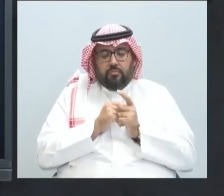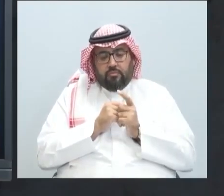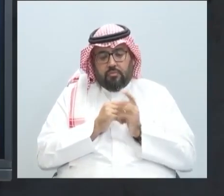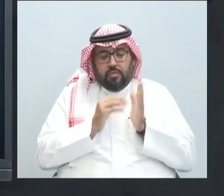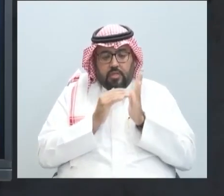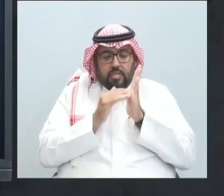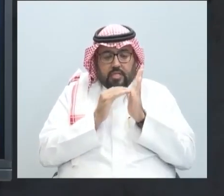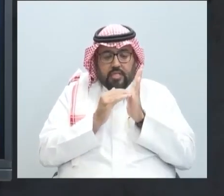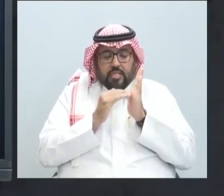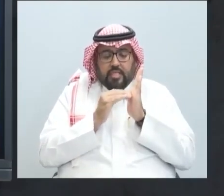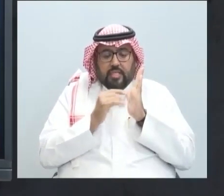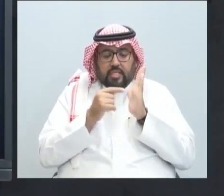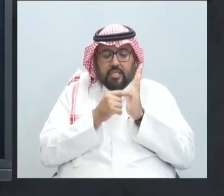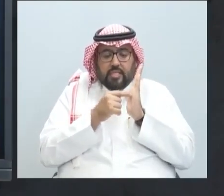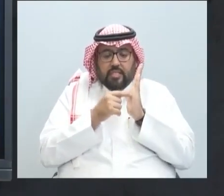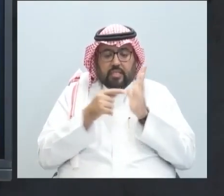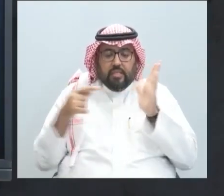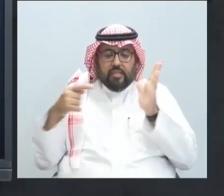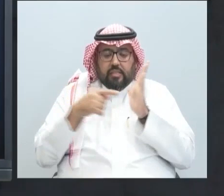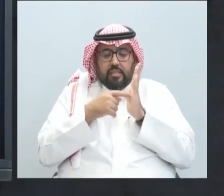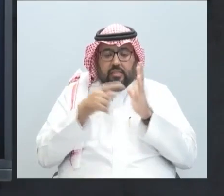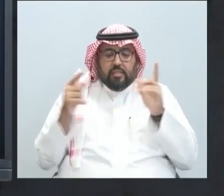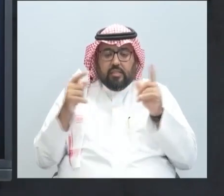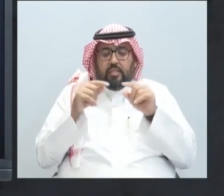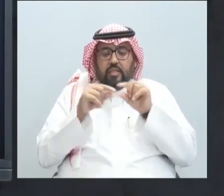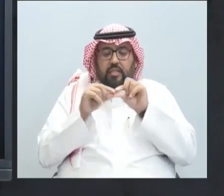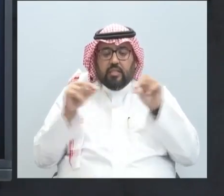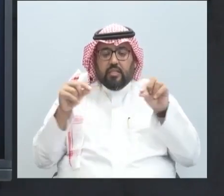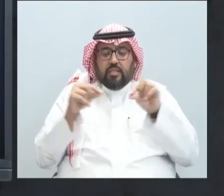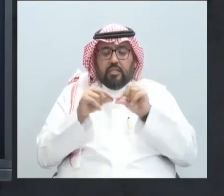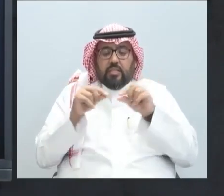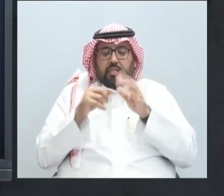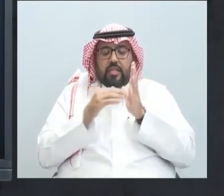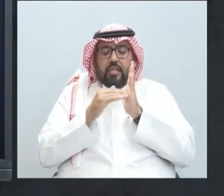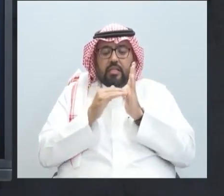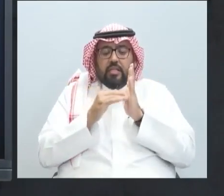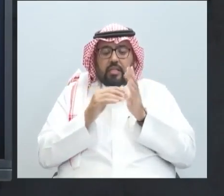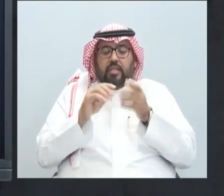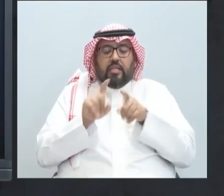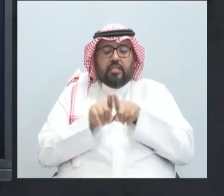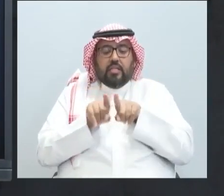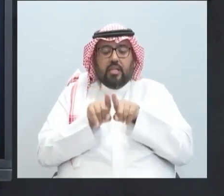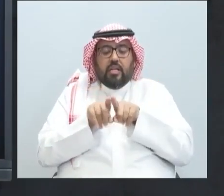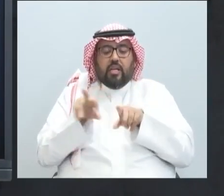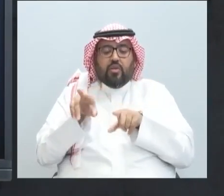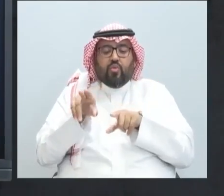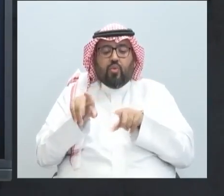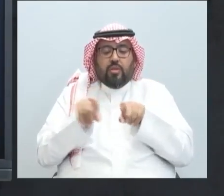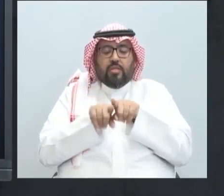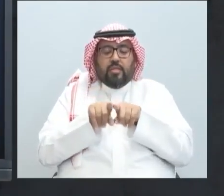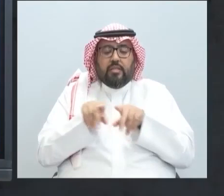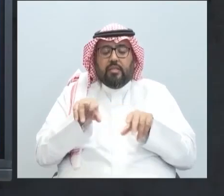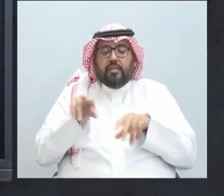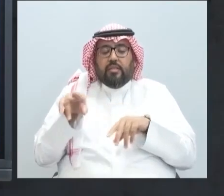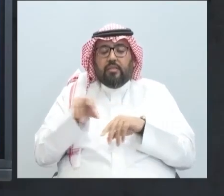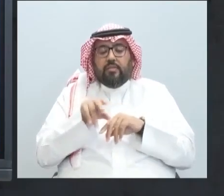المنتصف في نقطه الاتصال التي تجمع ما بين الكروموسومات ما نسميها بالكروموسومات الشقيقه نسميها السنترومير نسميها